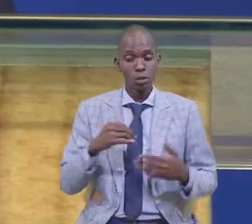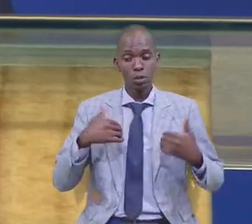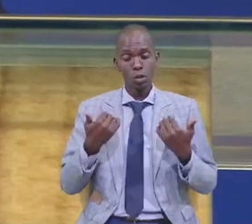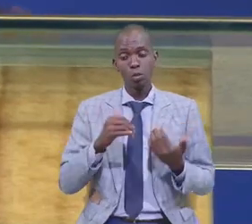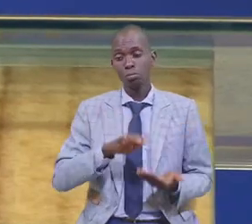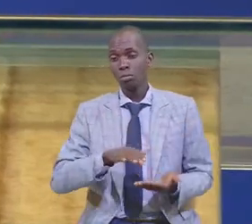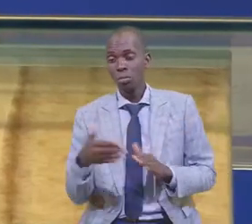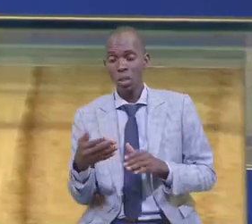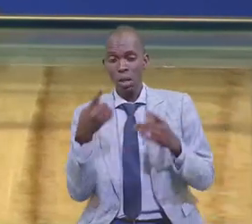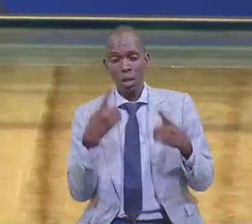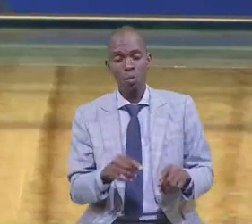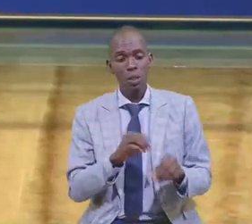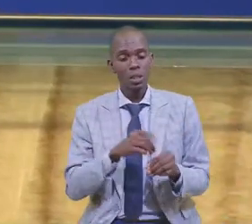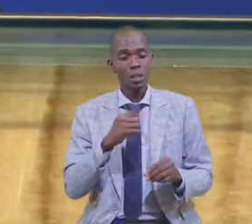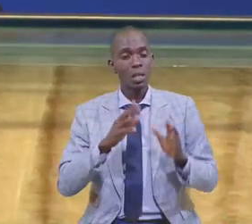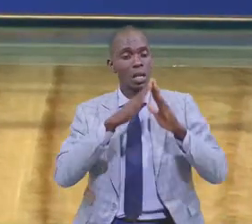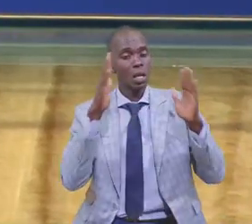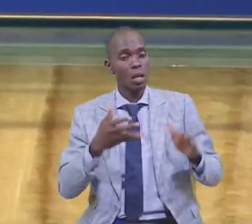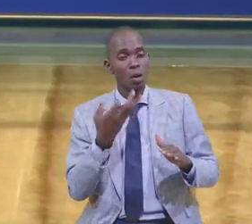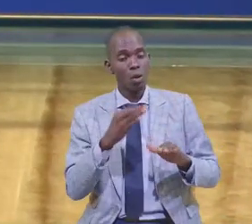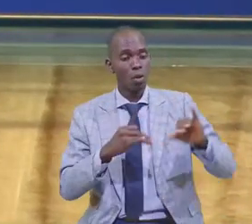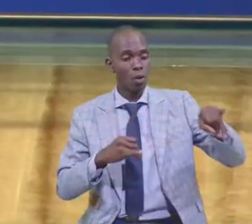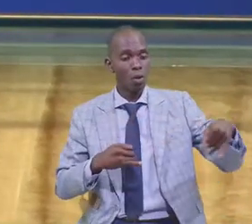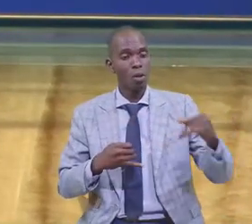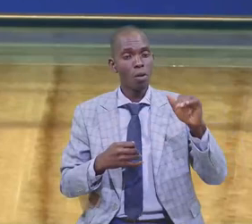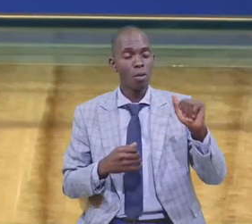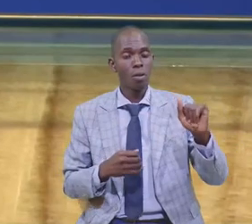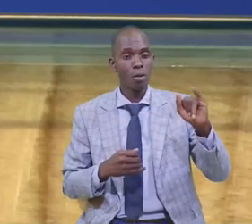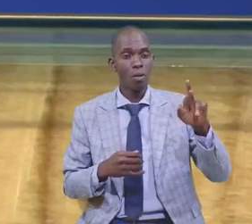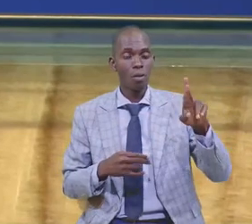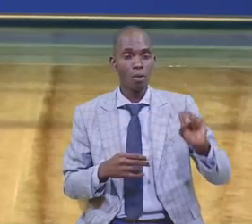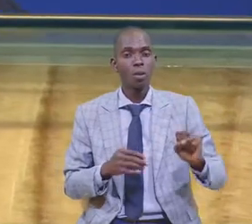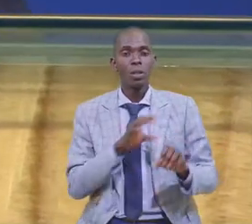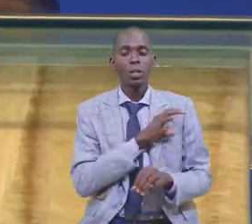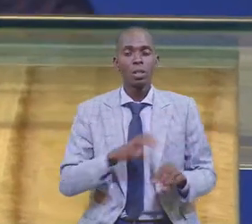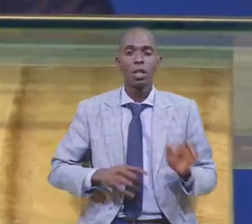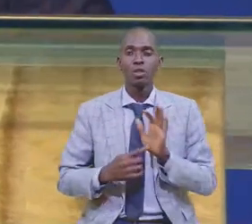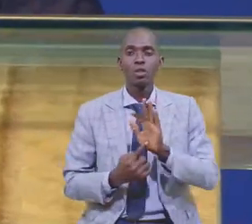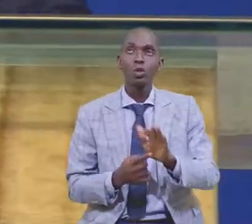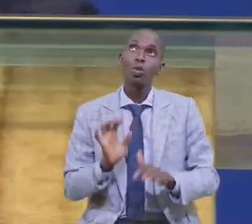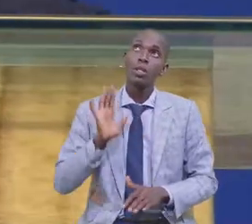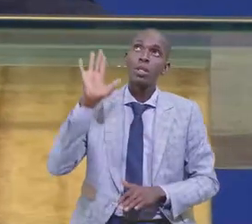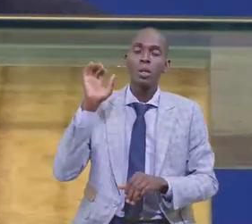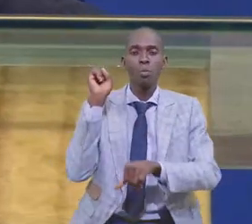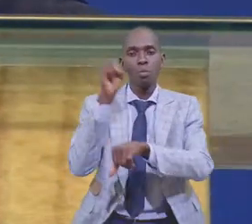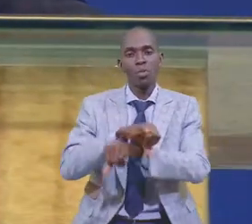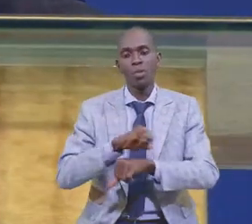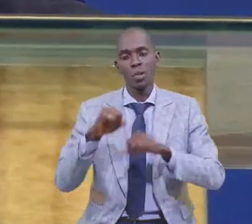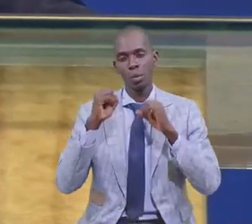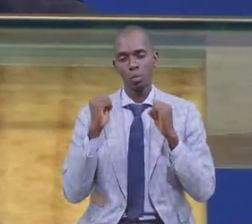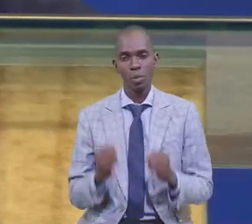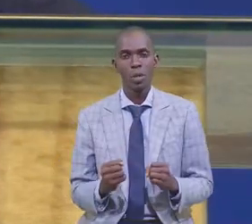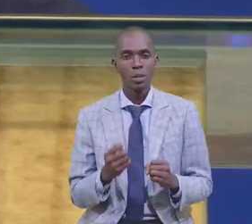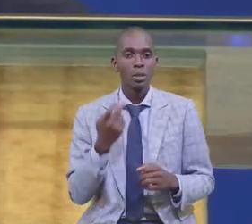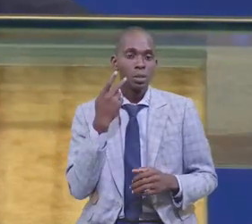la mort prématurée a lieu dans la maison de Jairus, Christ a manifesté sa puissance dominante. Comme nous voyons ces